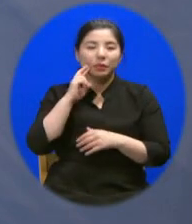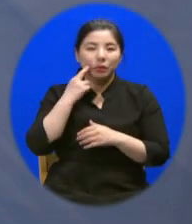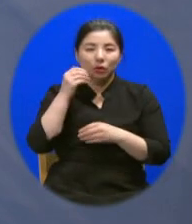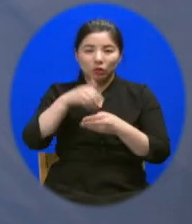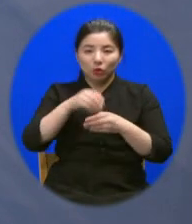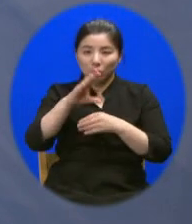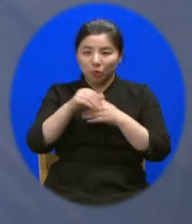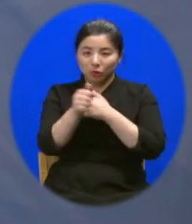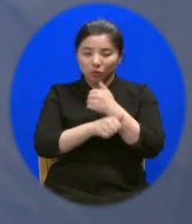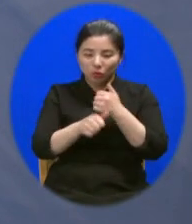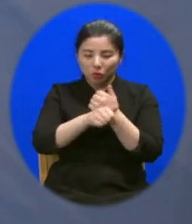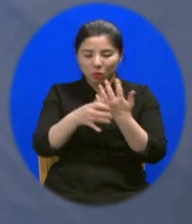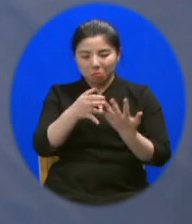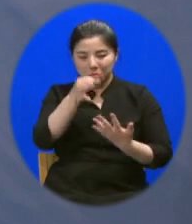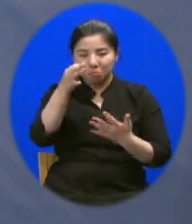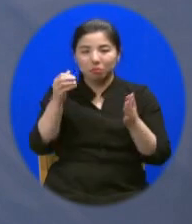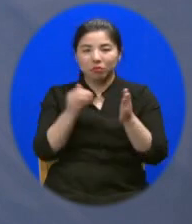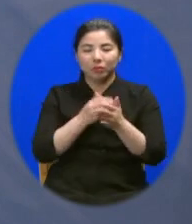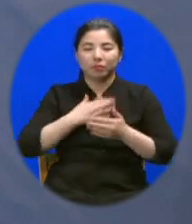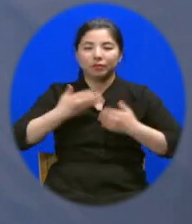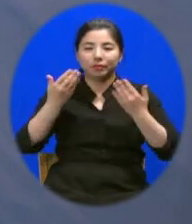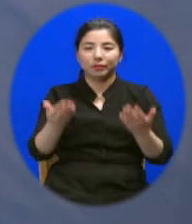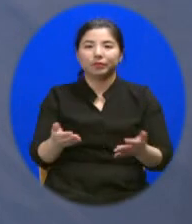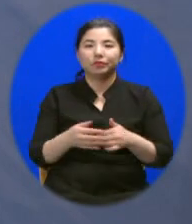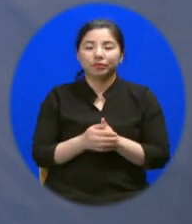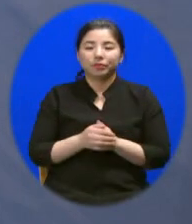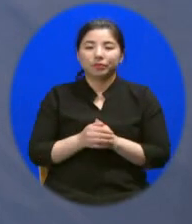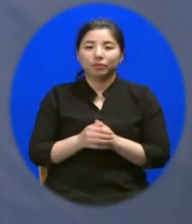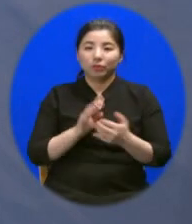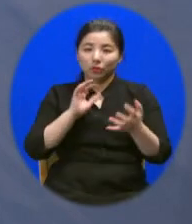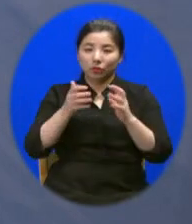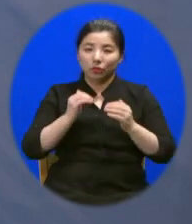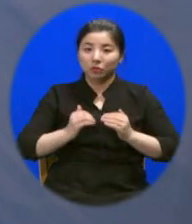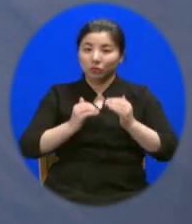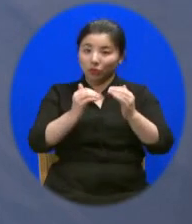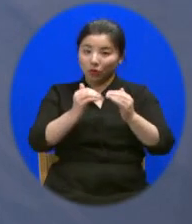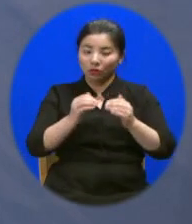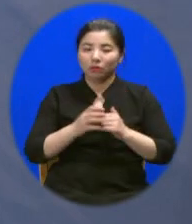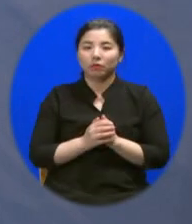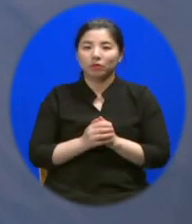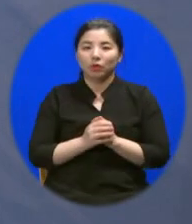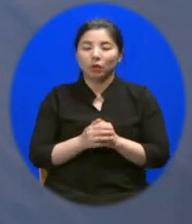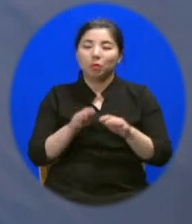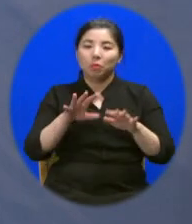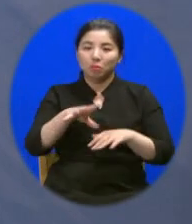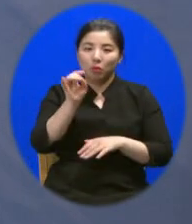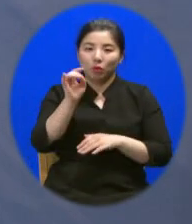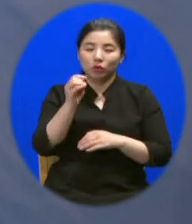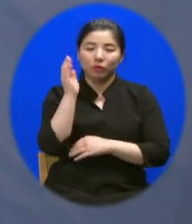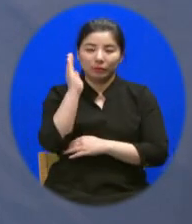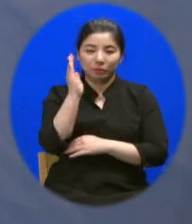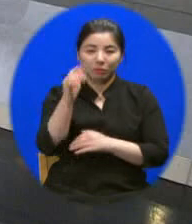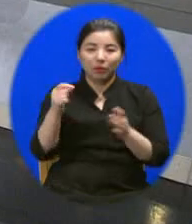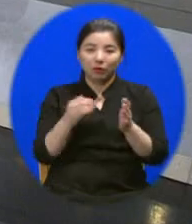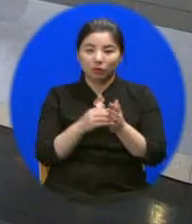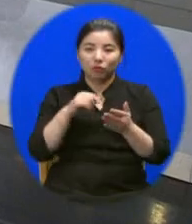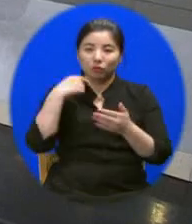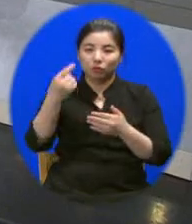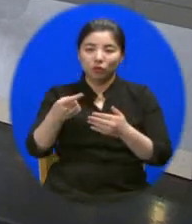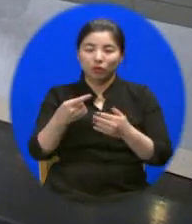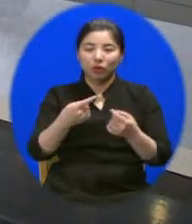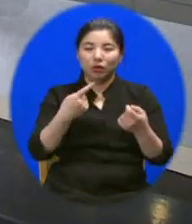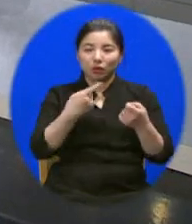엄정하게 선적한 것임을 알려드립니다 4 토론 의 진행 순서는 요 먼저 후보들의 시작 발언에 이어서 1